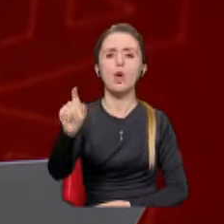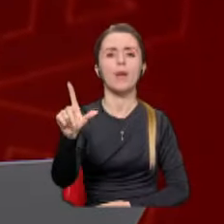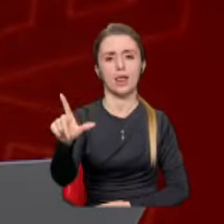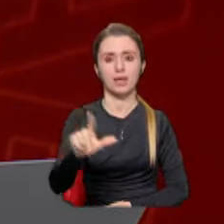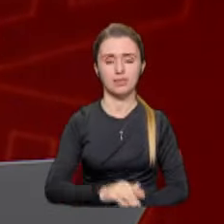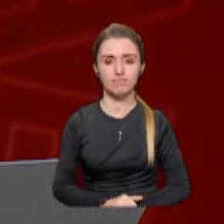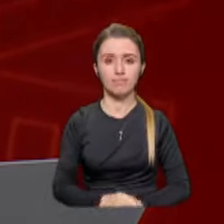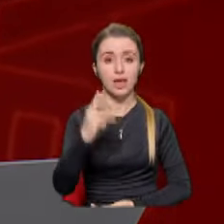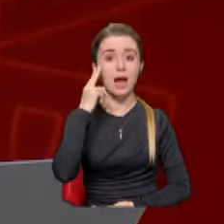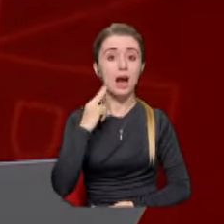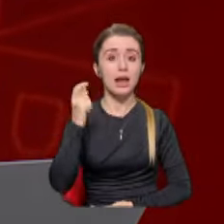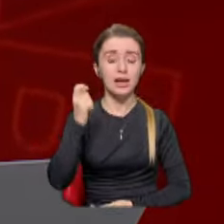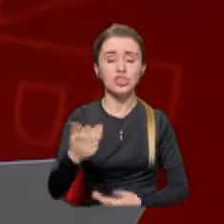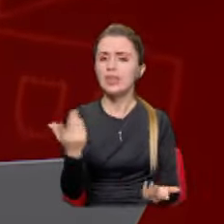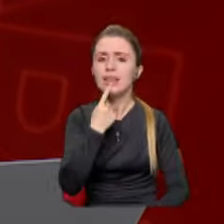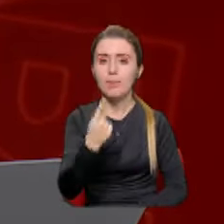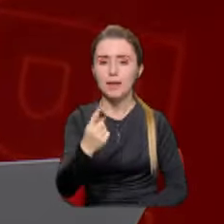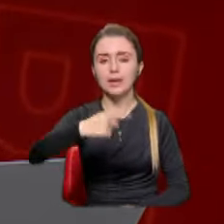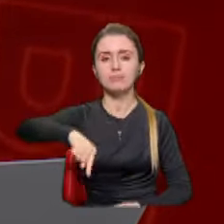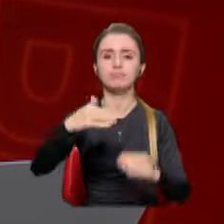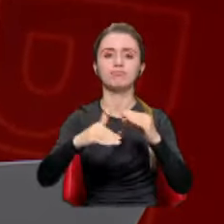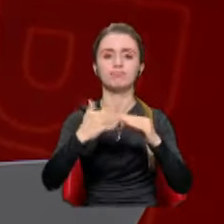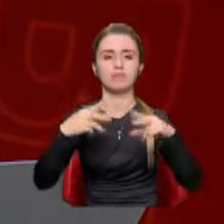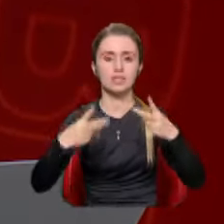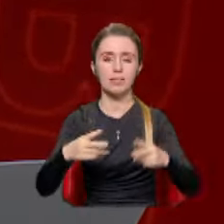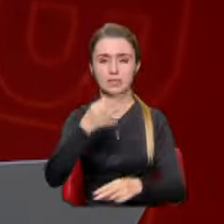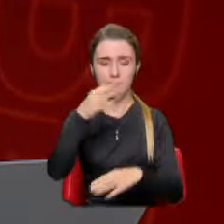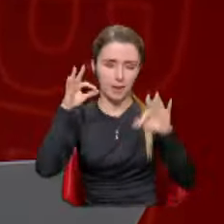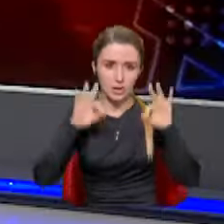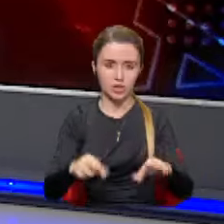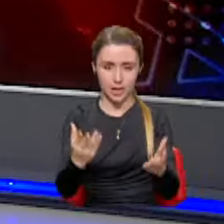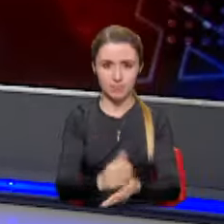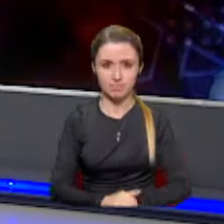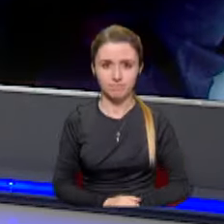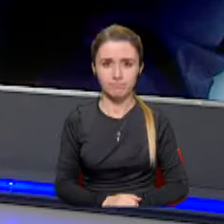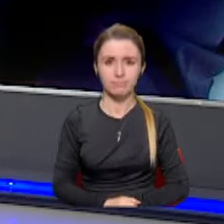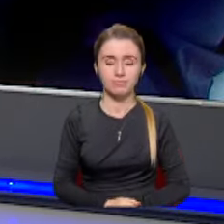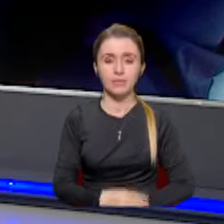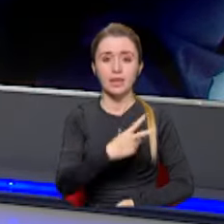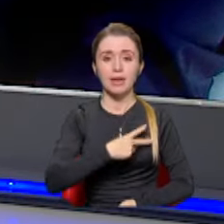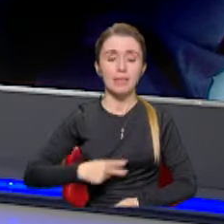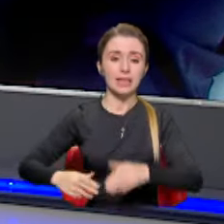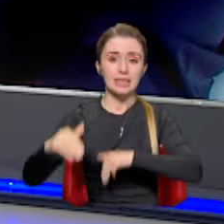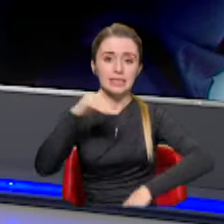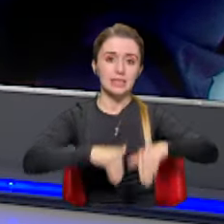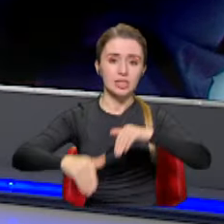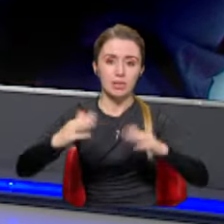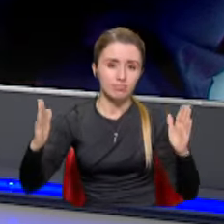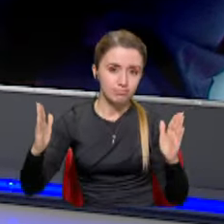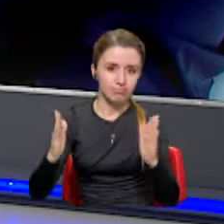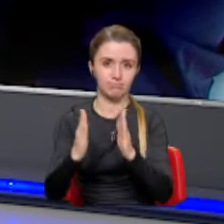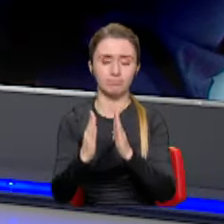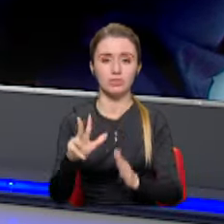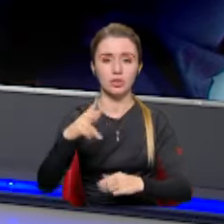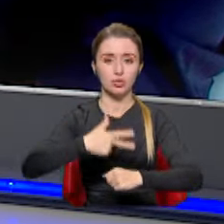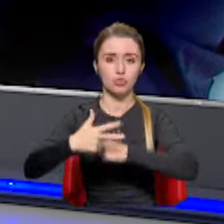lazım. Ahlak gerçekten nedir? Sizler de yazabilirsiniz. Hemen başlayalım bültene. Belediye seçimlerine geri sayım hızlandı.